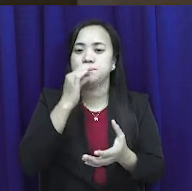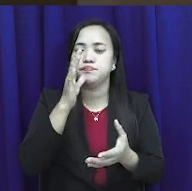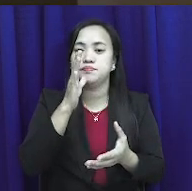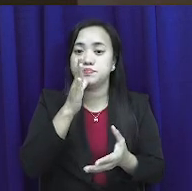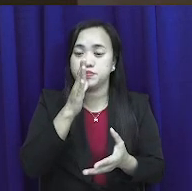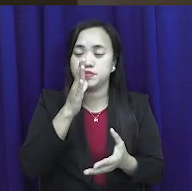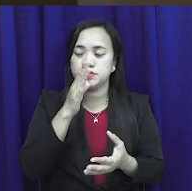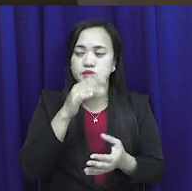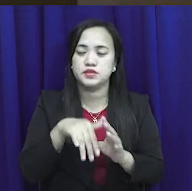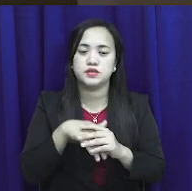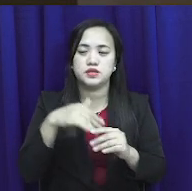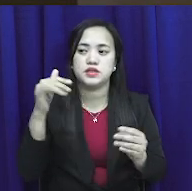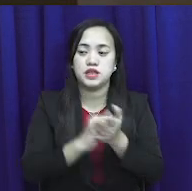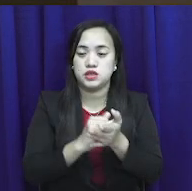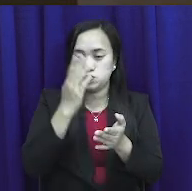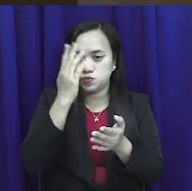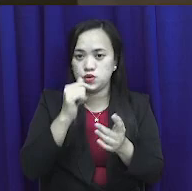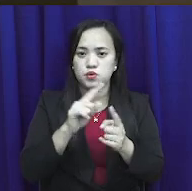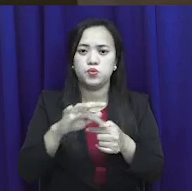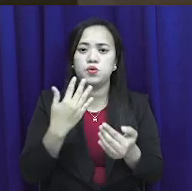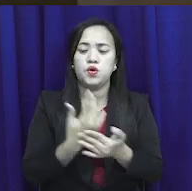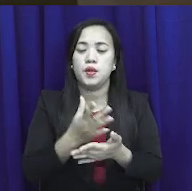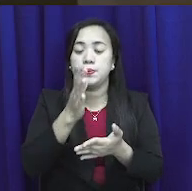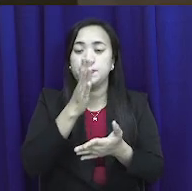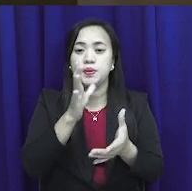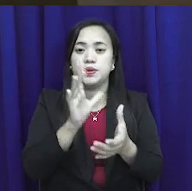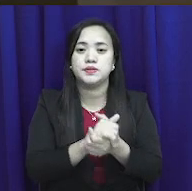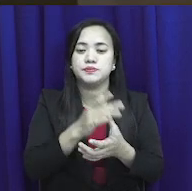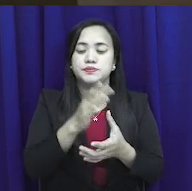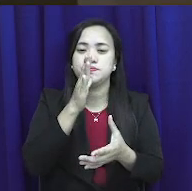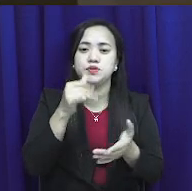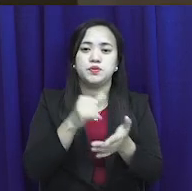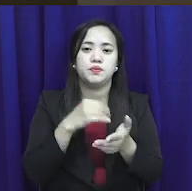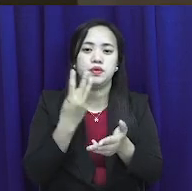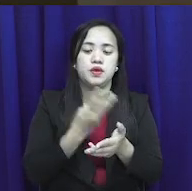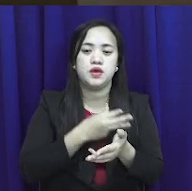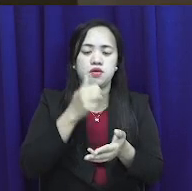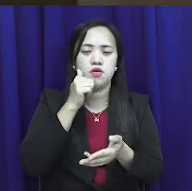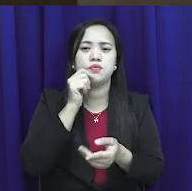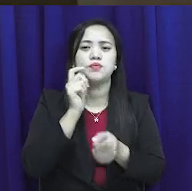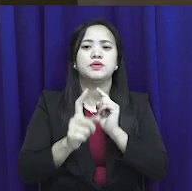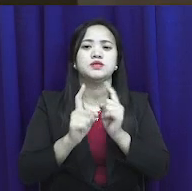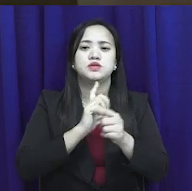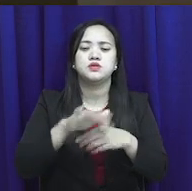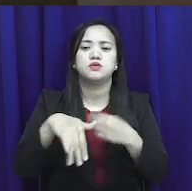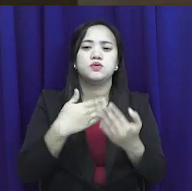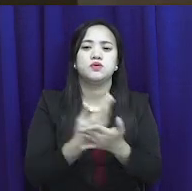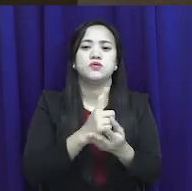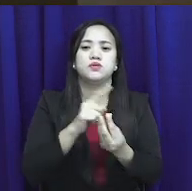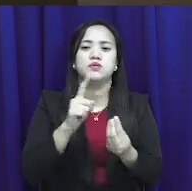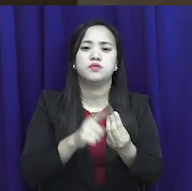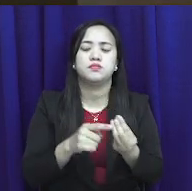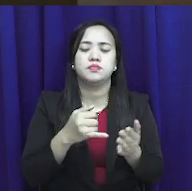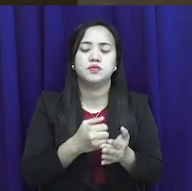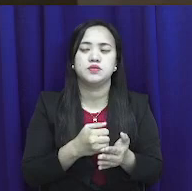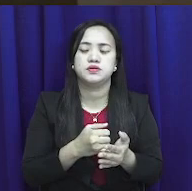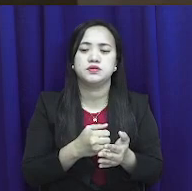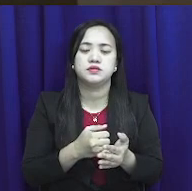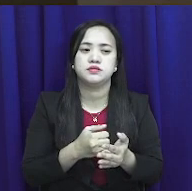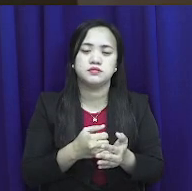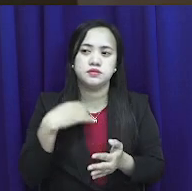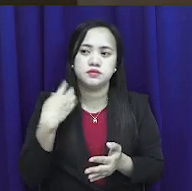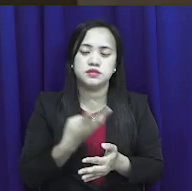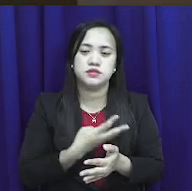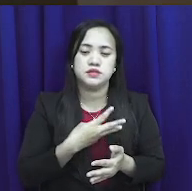kaya sa bawat isa po sa mga nanay antabay po kayo dahil ngayon ay pag-uusapan po natin ang ating mga di-discuss po ngayon na dapat po nating